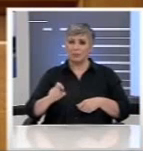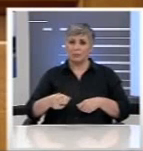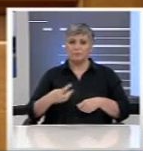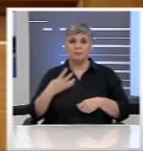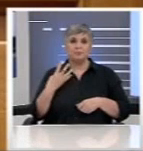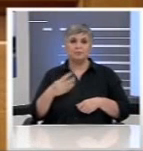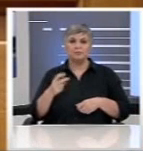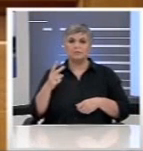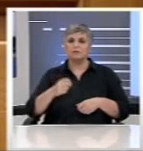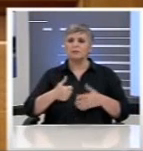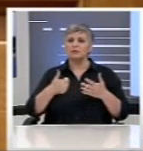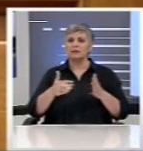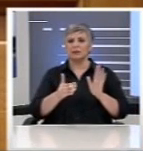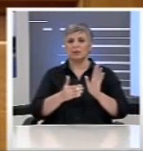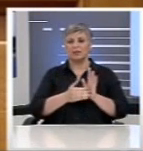3.671.526.000 ευρώ.